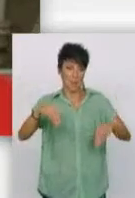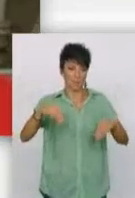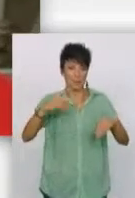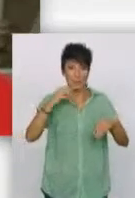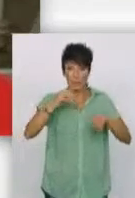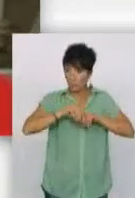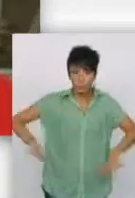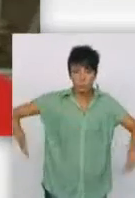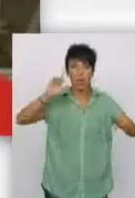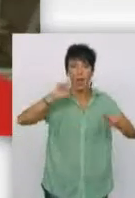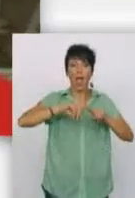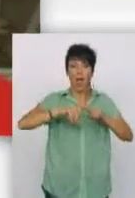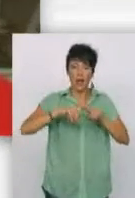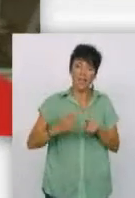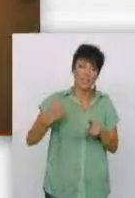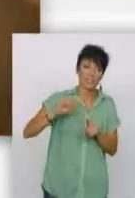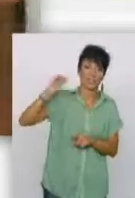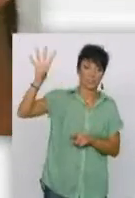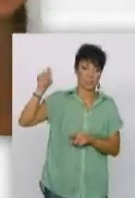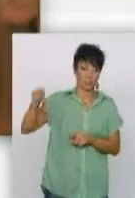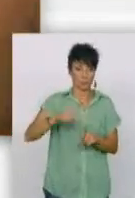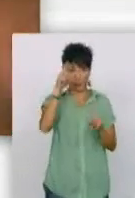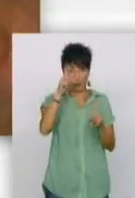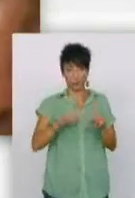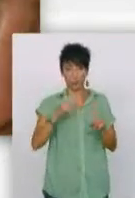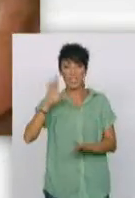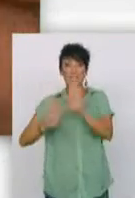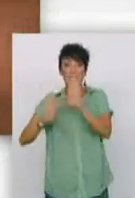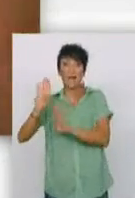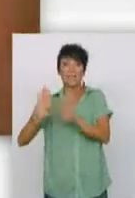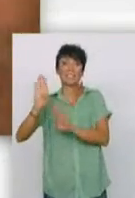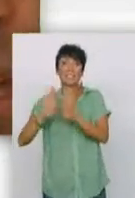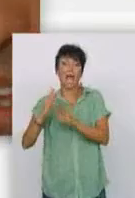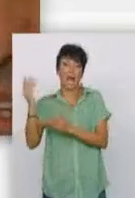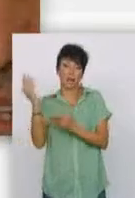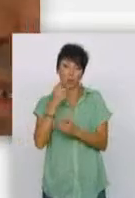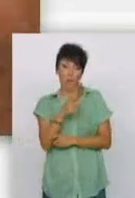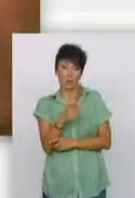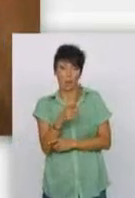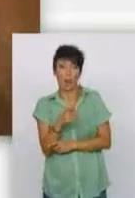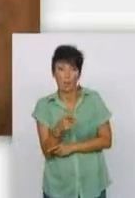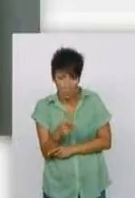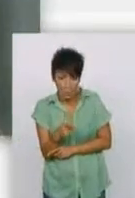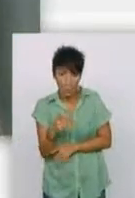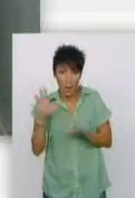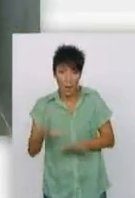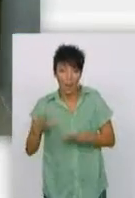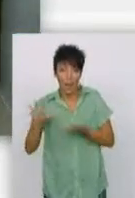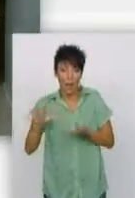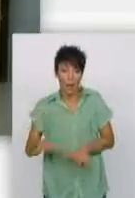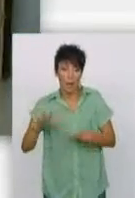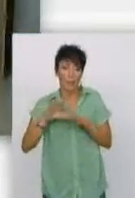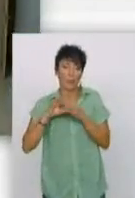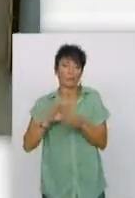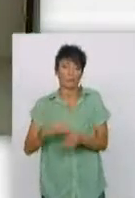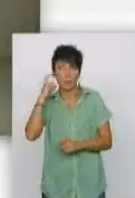αγορά και στο εξωτερικό. Με σπουδές στα χρηματιστηριακά, ο Παναγιώτης Κωνσταντόπουλος είχε έρθει αντιμέτωπος όπως και χιλιάδες Αλληνοί με το